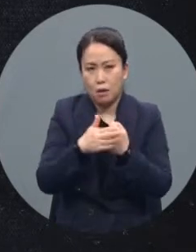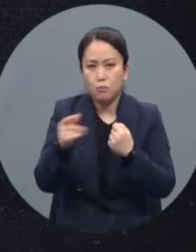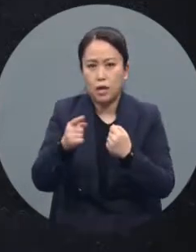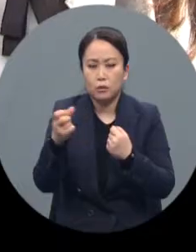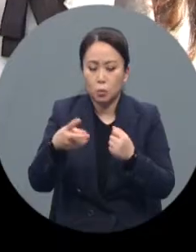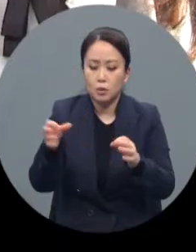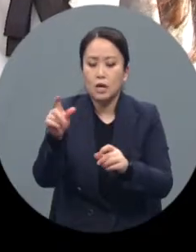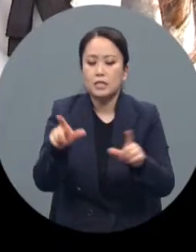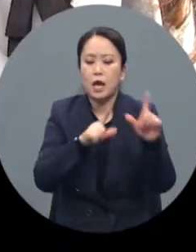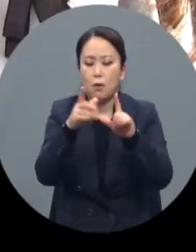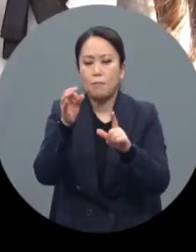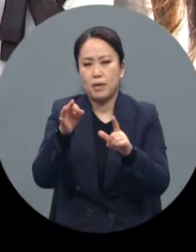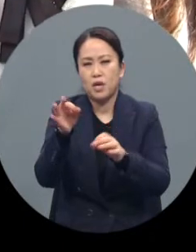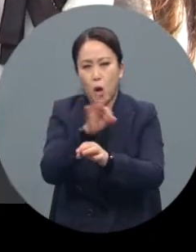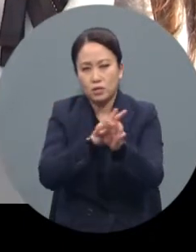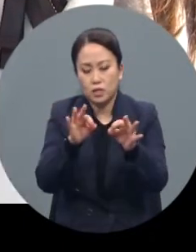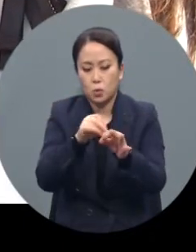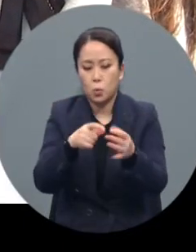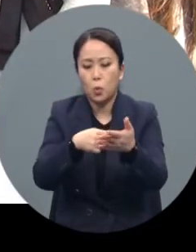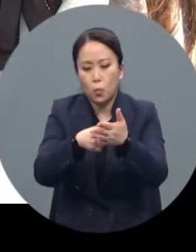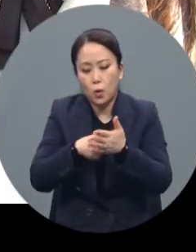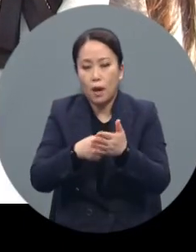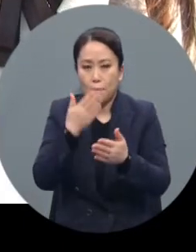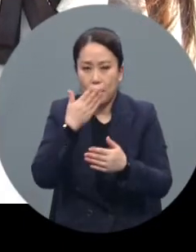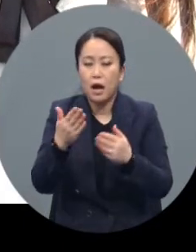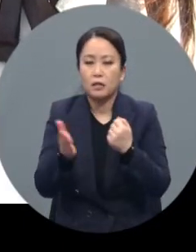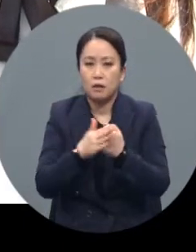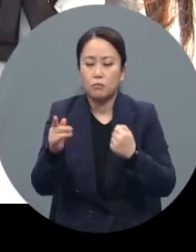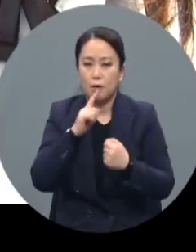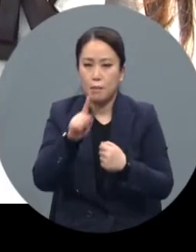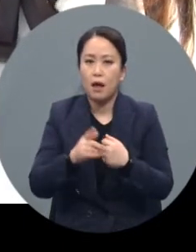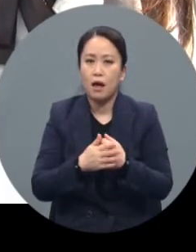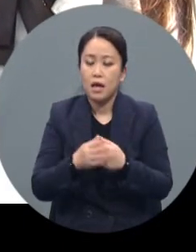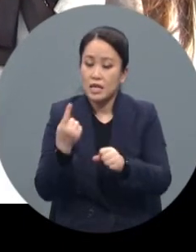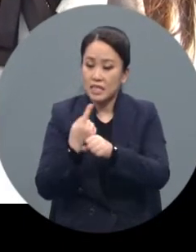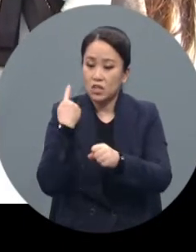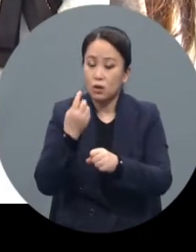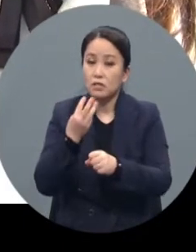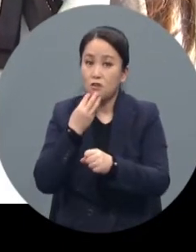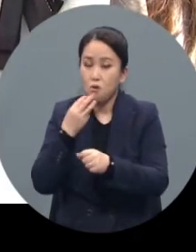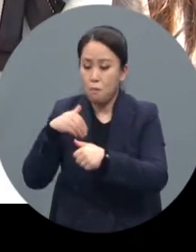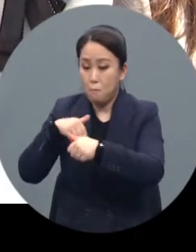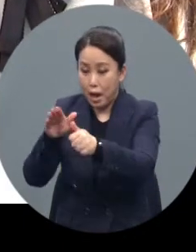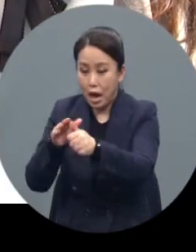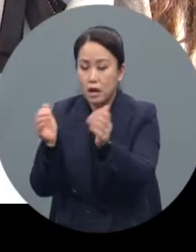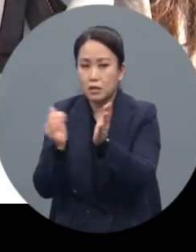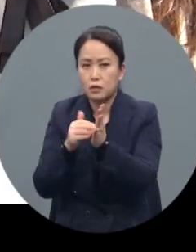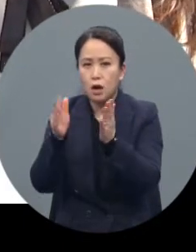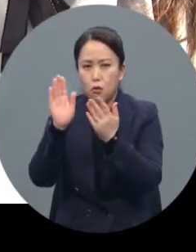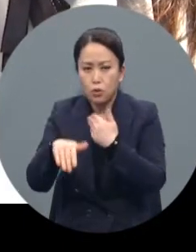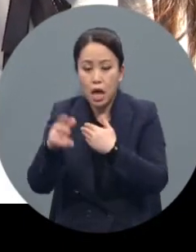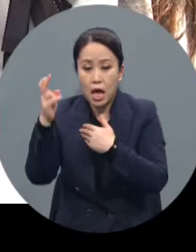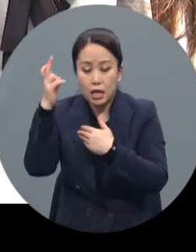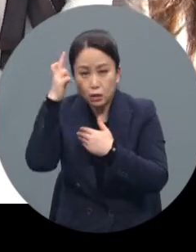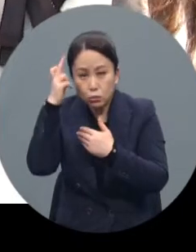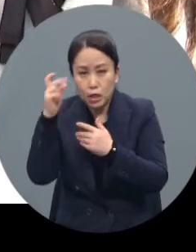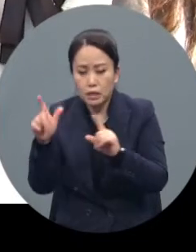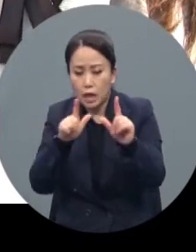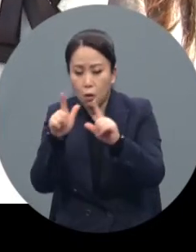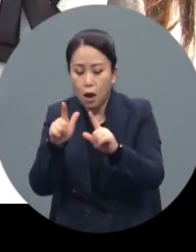들었습니다. 작년에 아이를 보내보니 서울로 보내보니 기숙사 생활을 잘 못하고